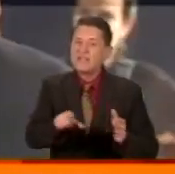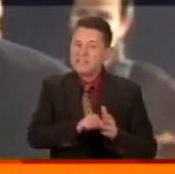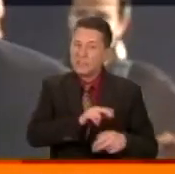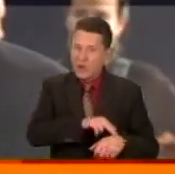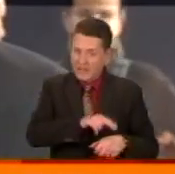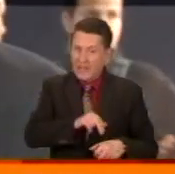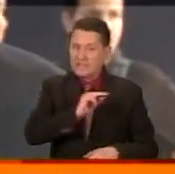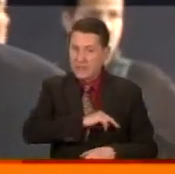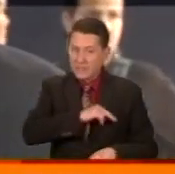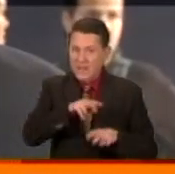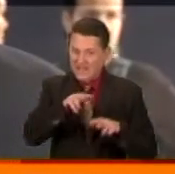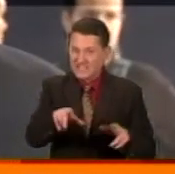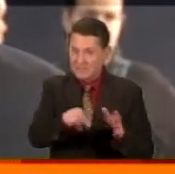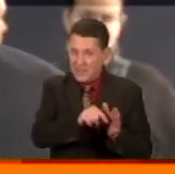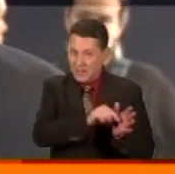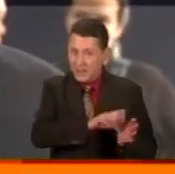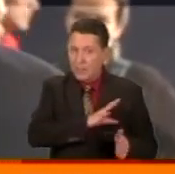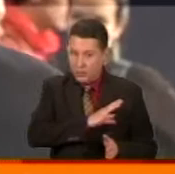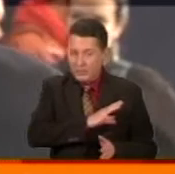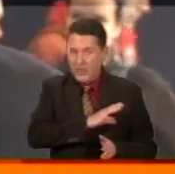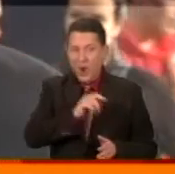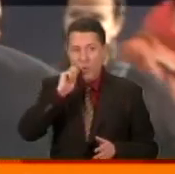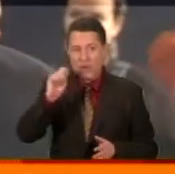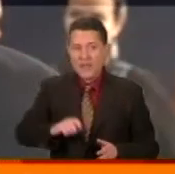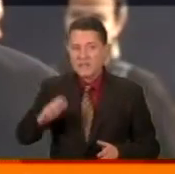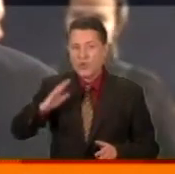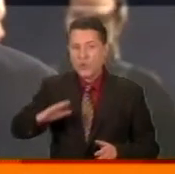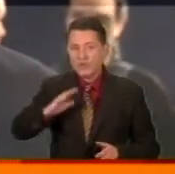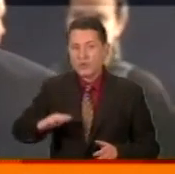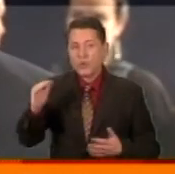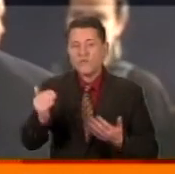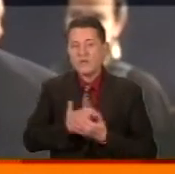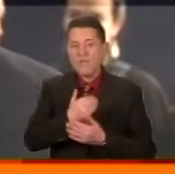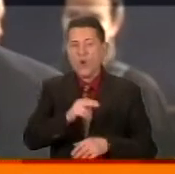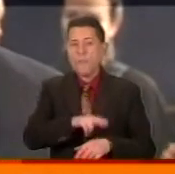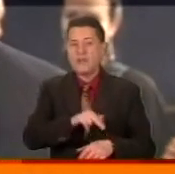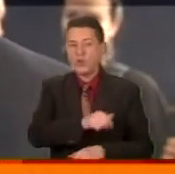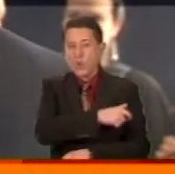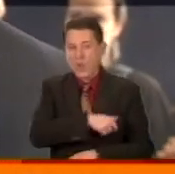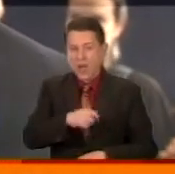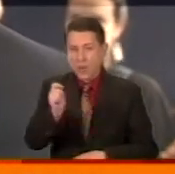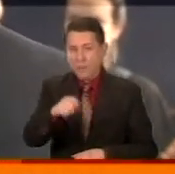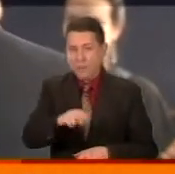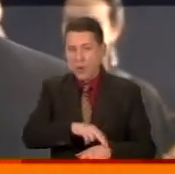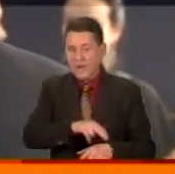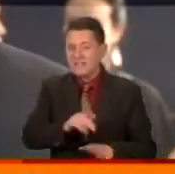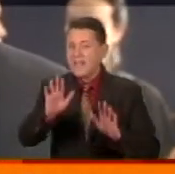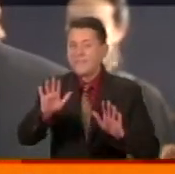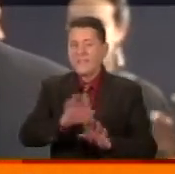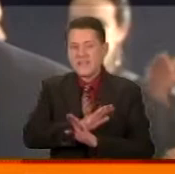зміні. Українці очікують від нової патрульної поліції не тільки оцього